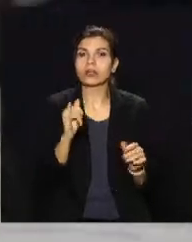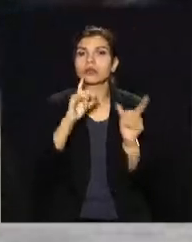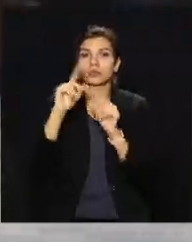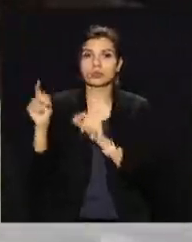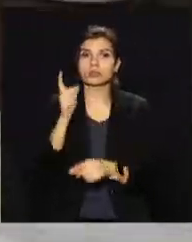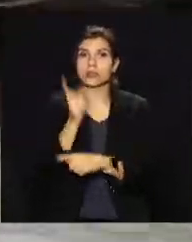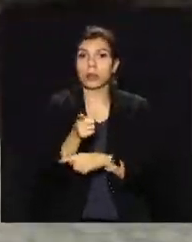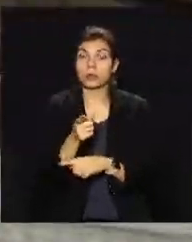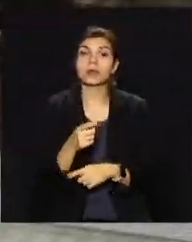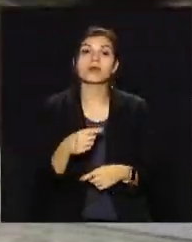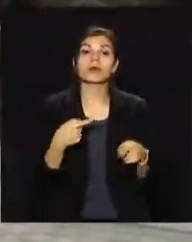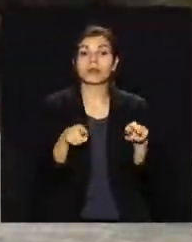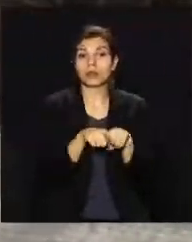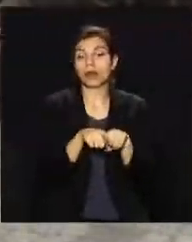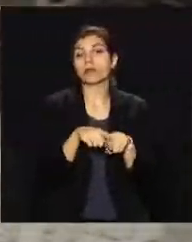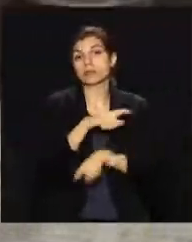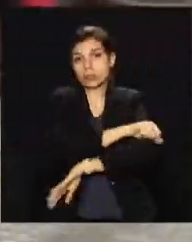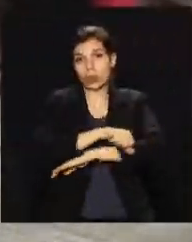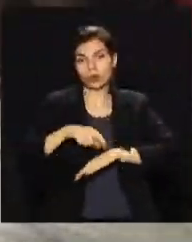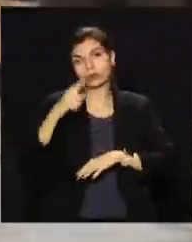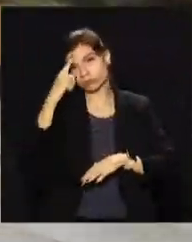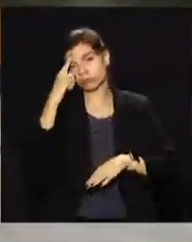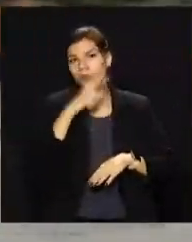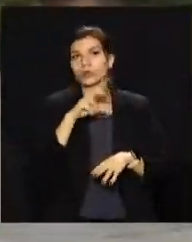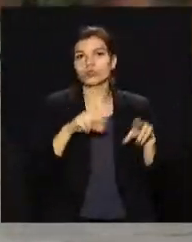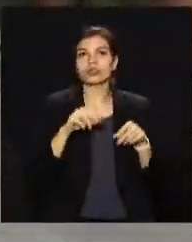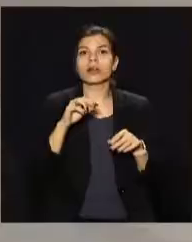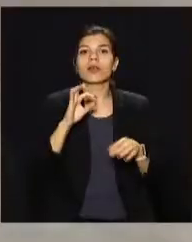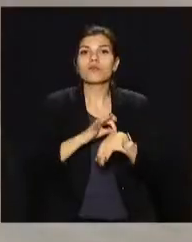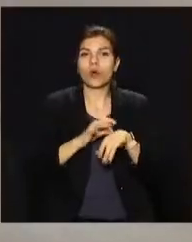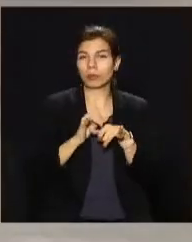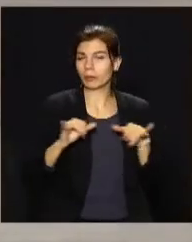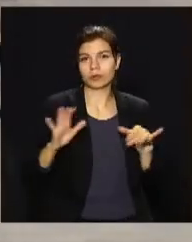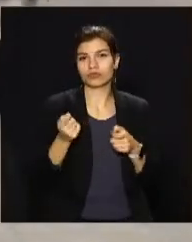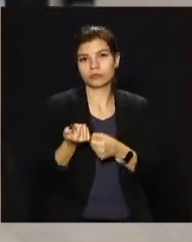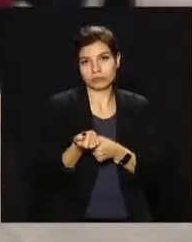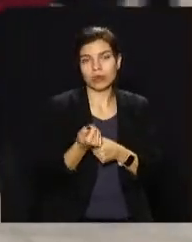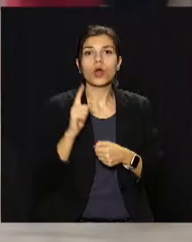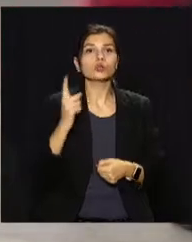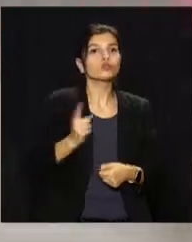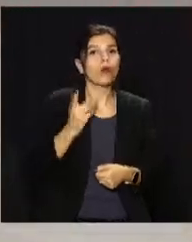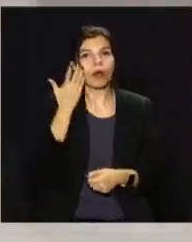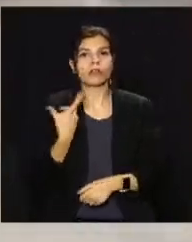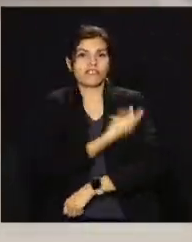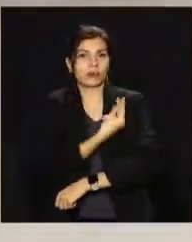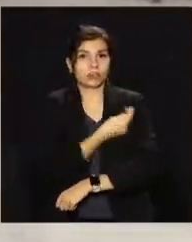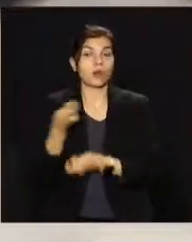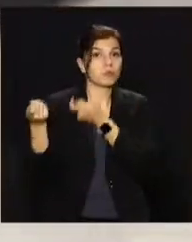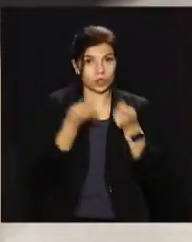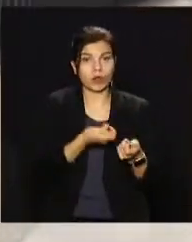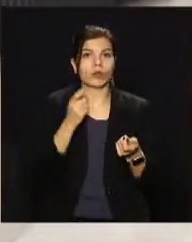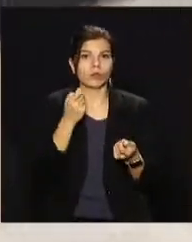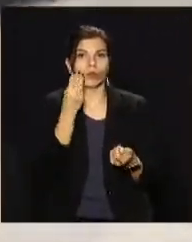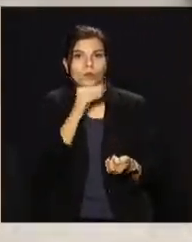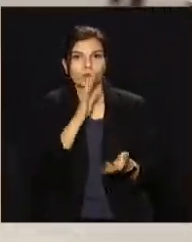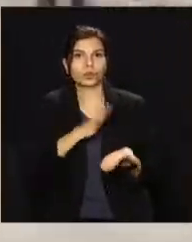поїздки. Такі заходи безпеки, переконані за кордоном, дозволять стримати поширення інфекції, поки не з'явиться вакцина від коронавірусу. Наразі в більшості країн